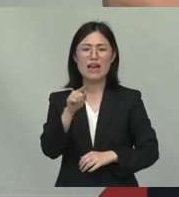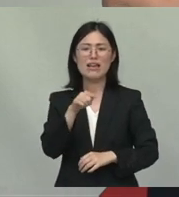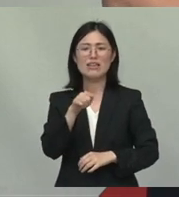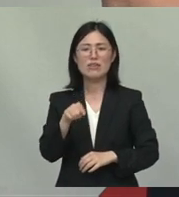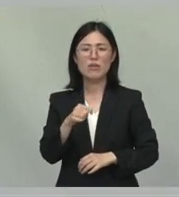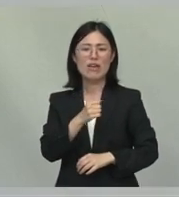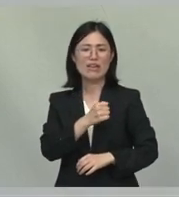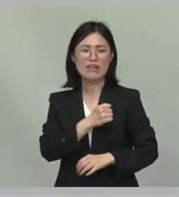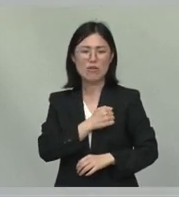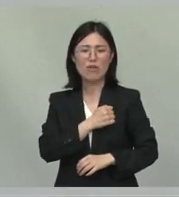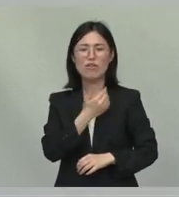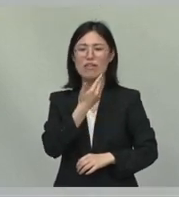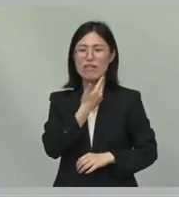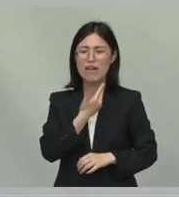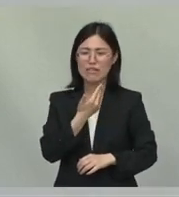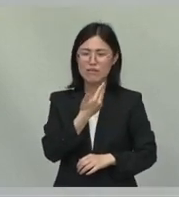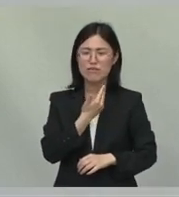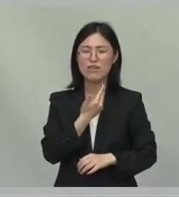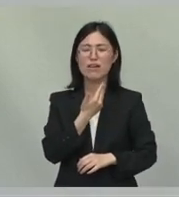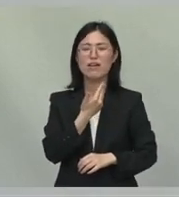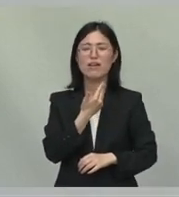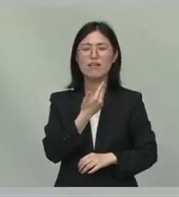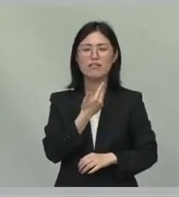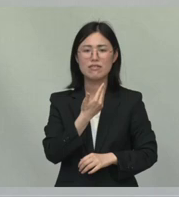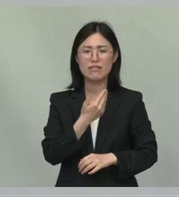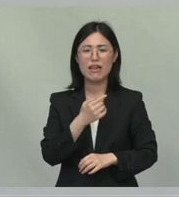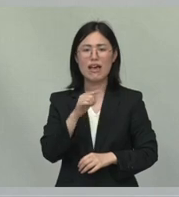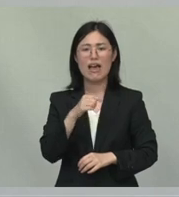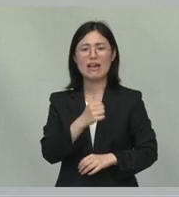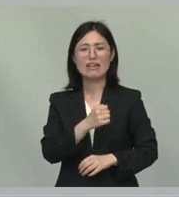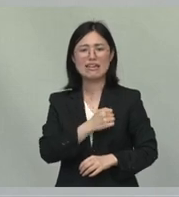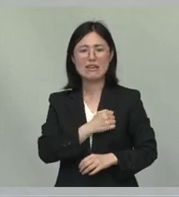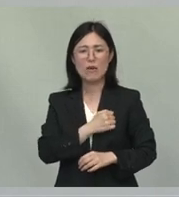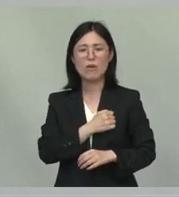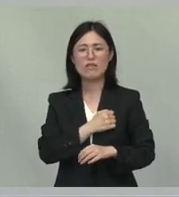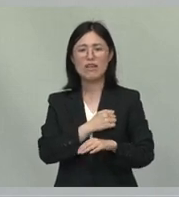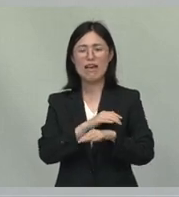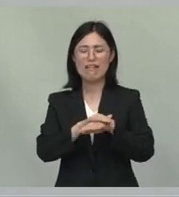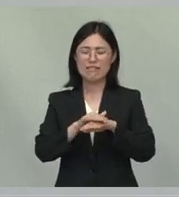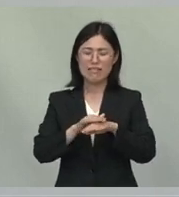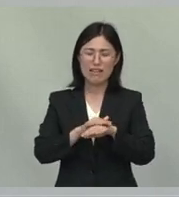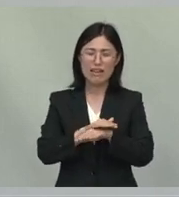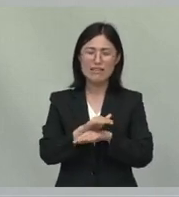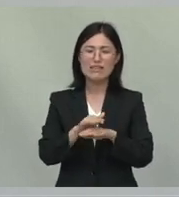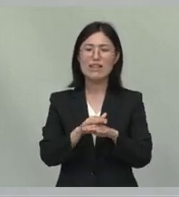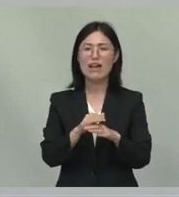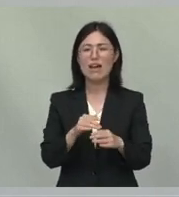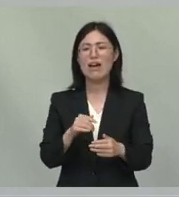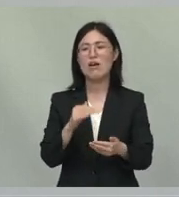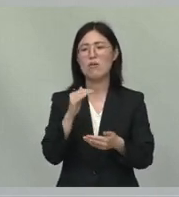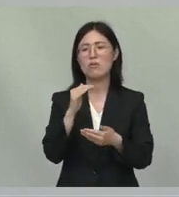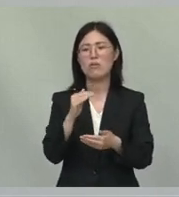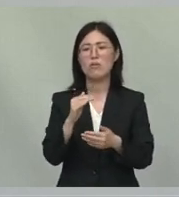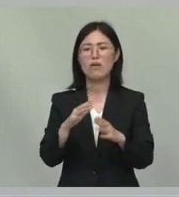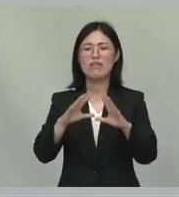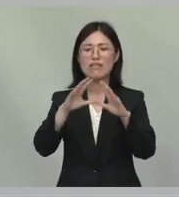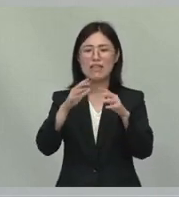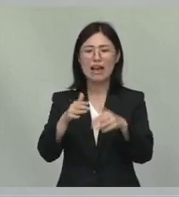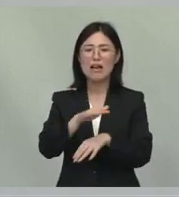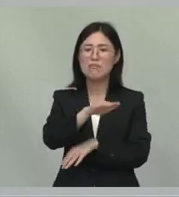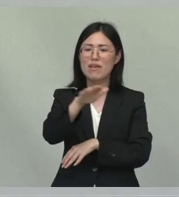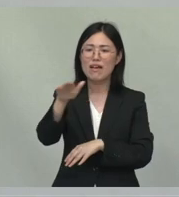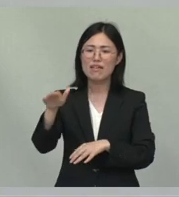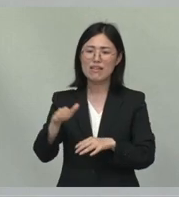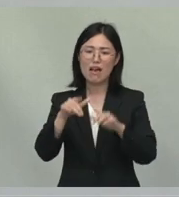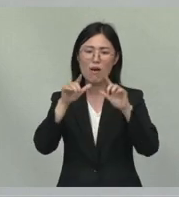厳、命の大切さ、命のかけがえのなさを世界の皆さんにお伝